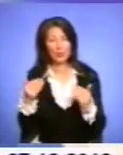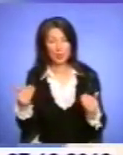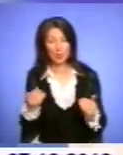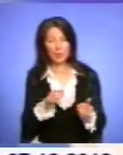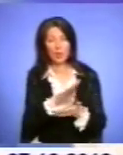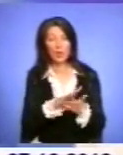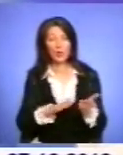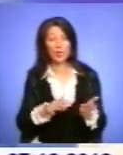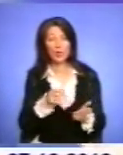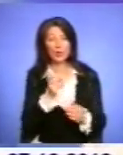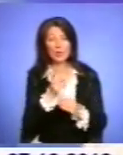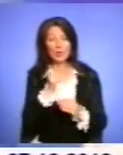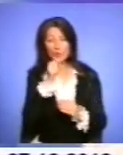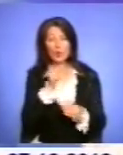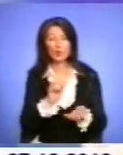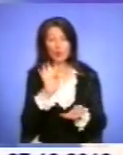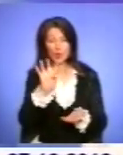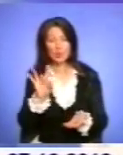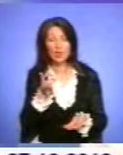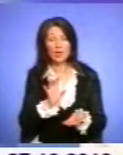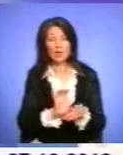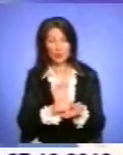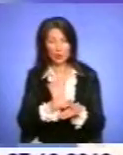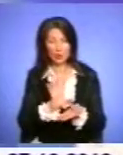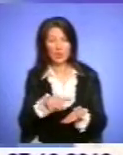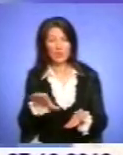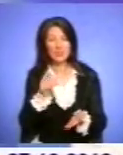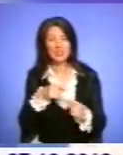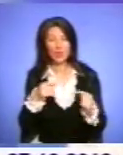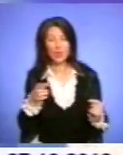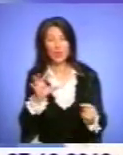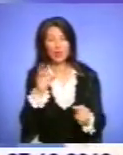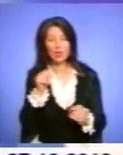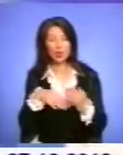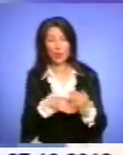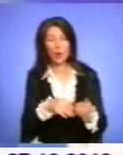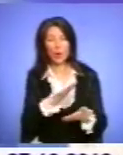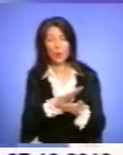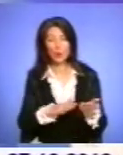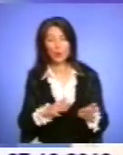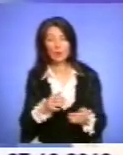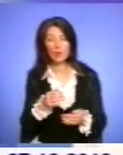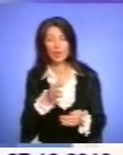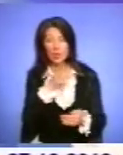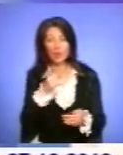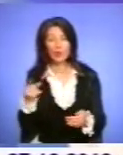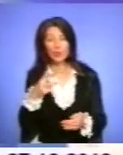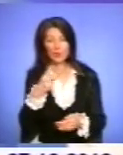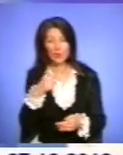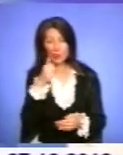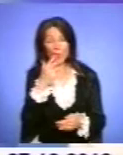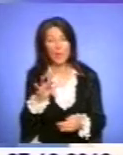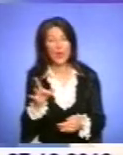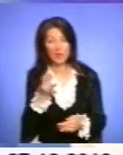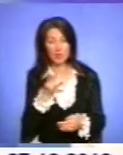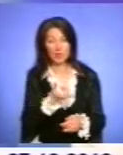року 4 рази зростали всі види державних соціальних допомог, протягом 12-го року 5 разів. Дуже зростали